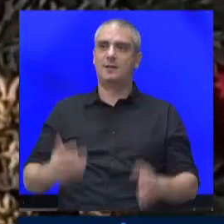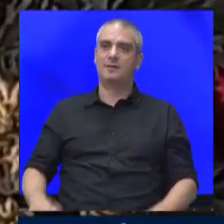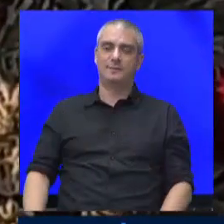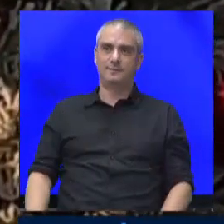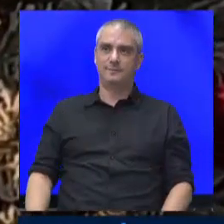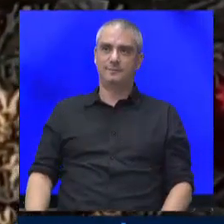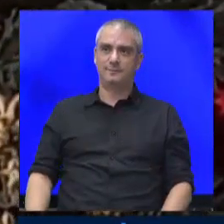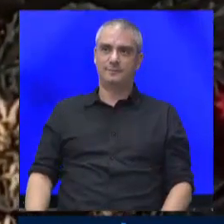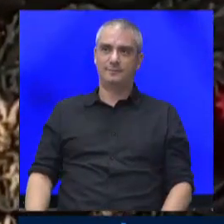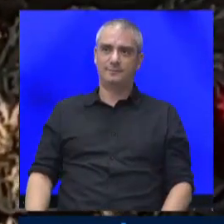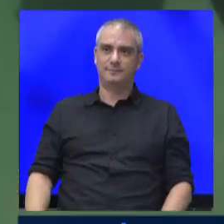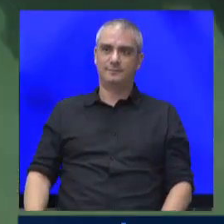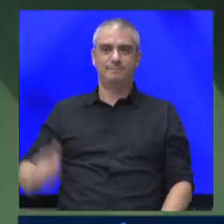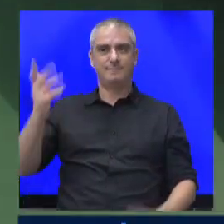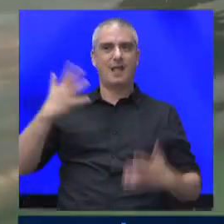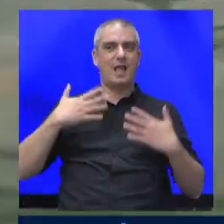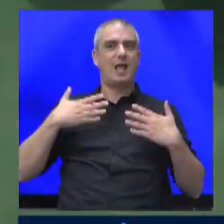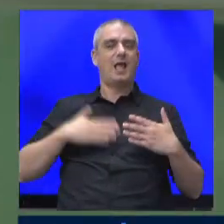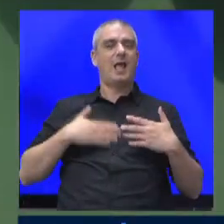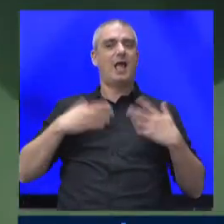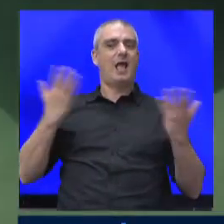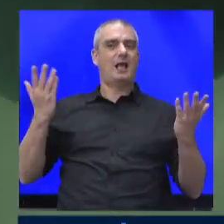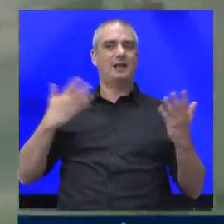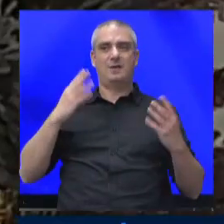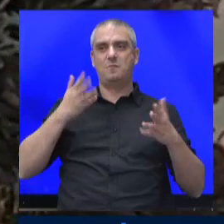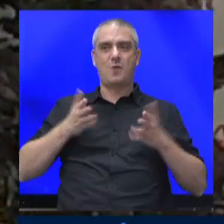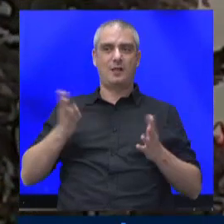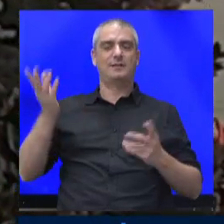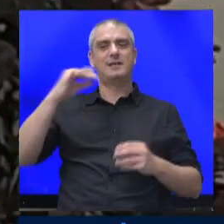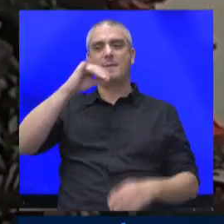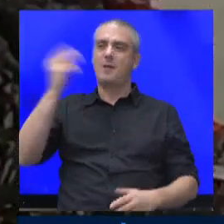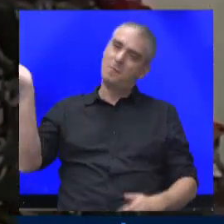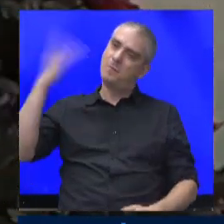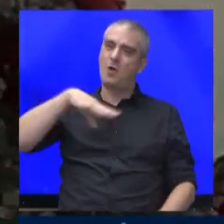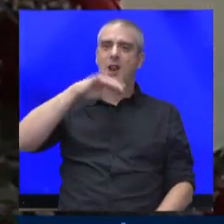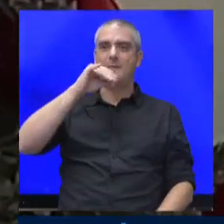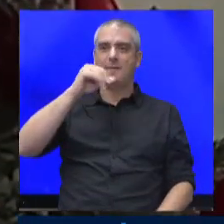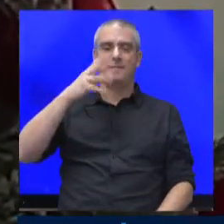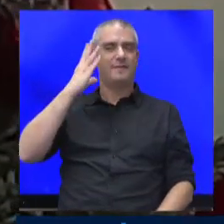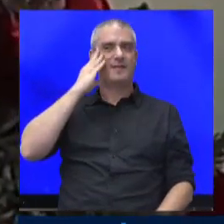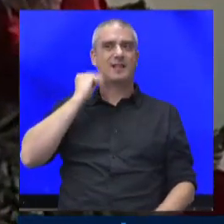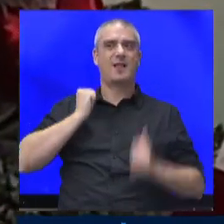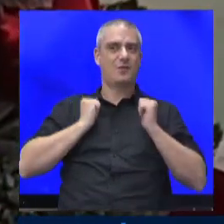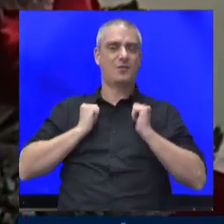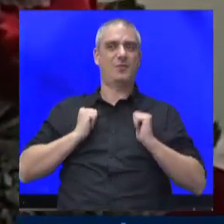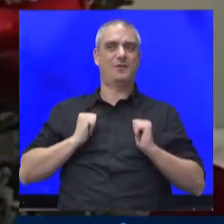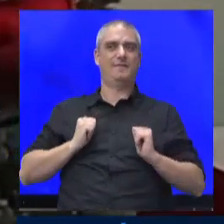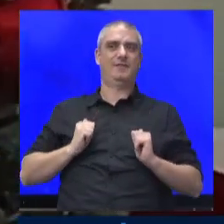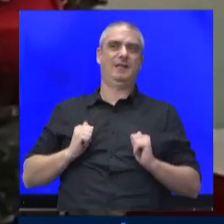Merry Christmas from the Dead Sea. Come here to the Dead Sea and have a safe and relaxed